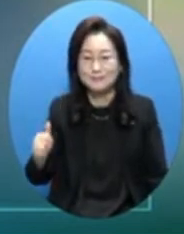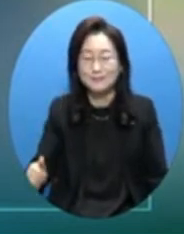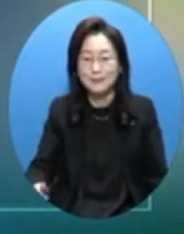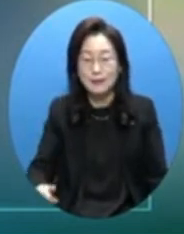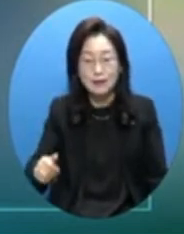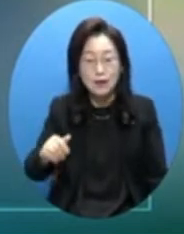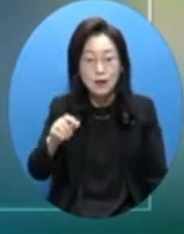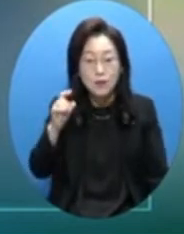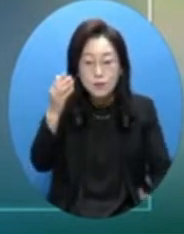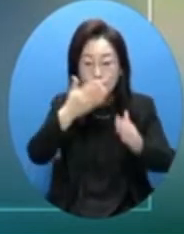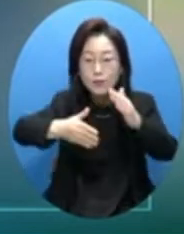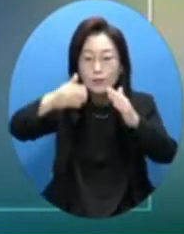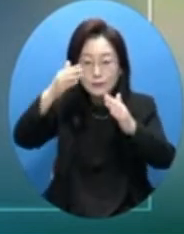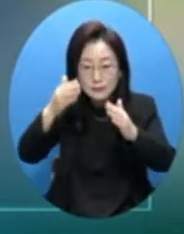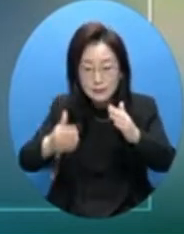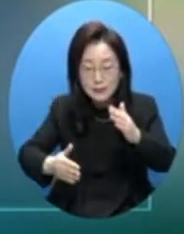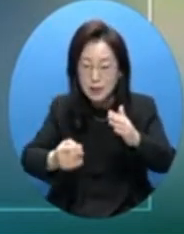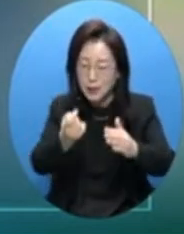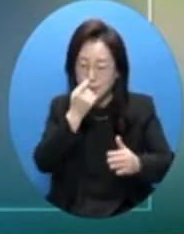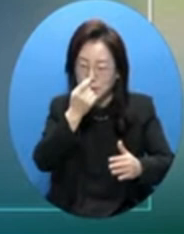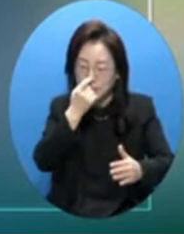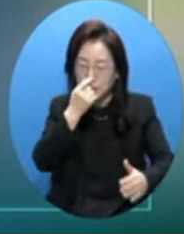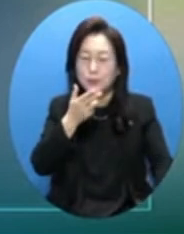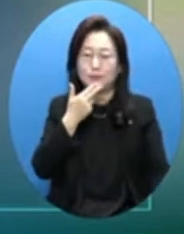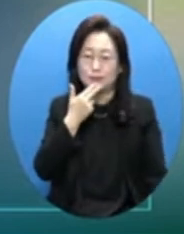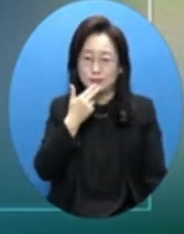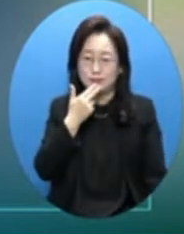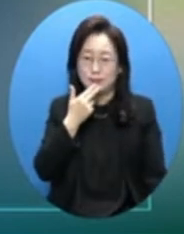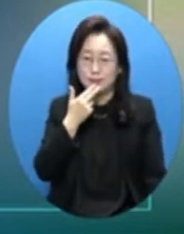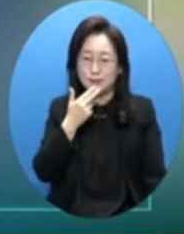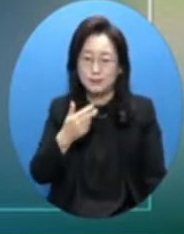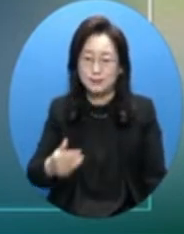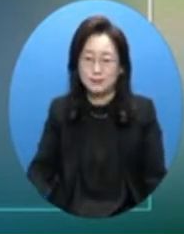정식적으로 제대로 받지 못했습니다